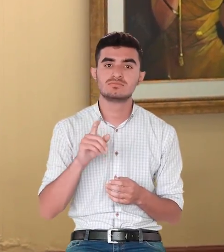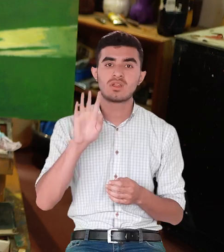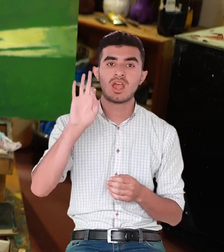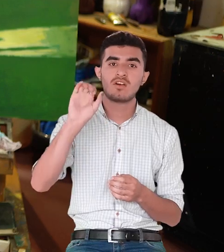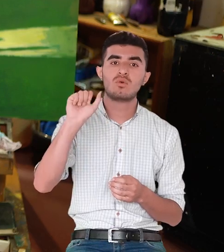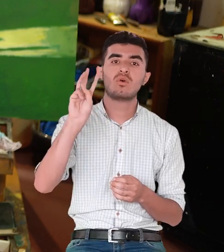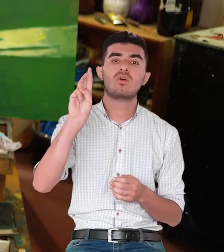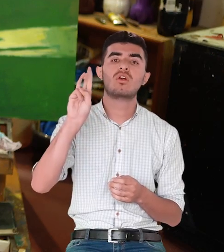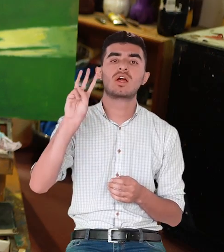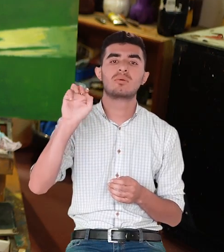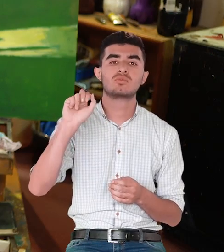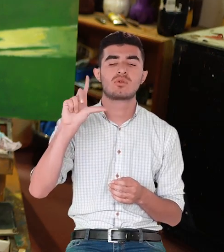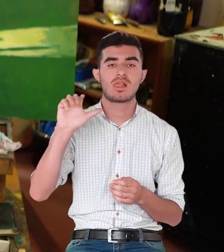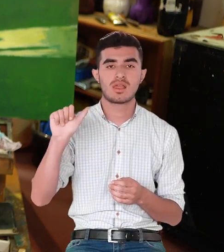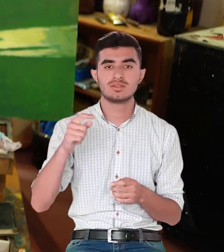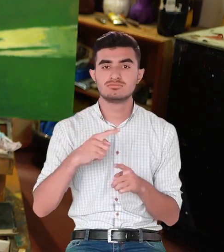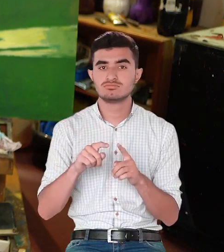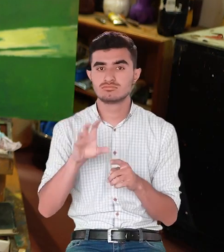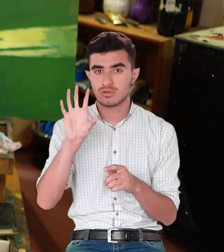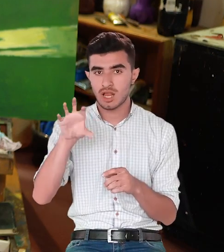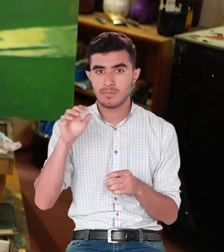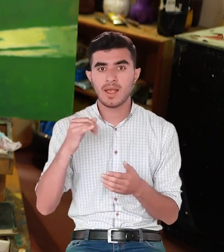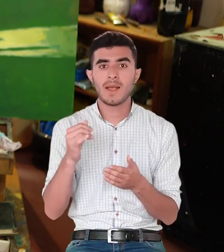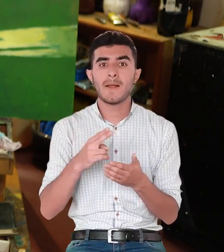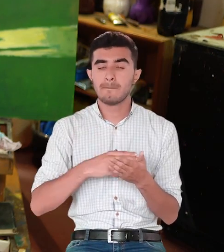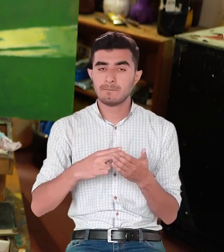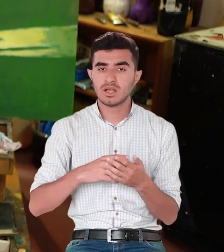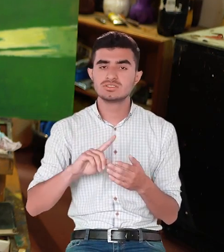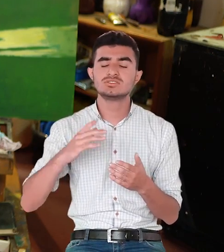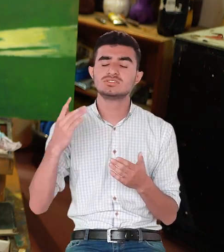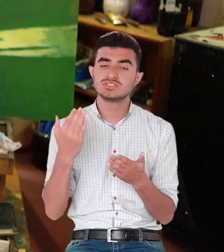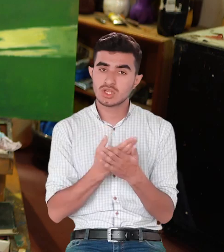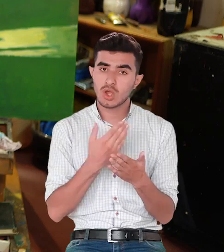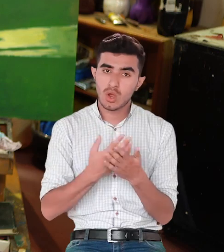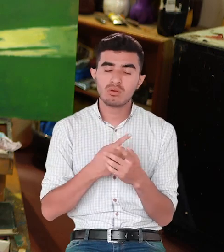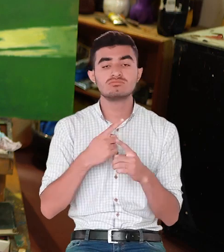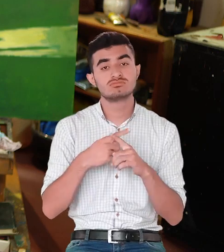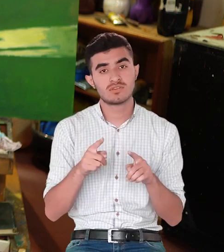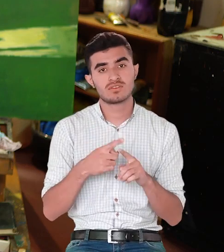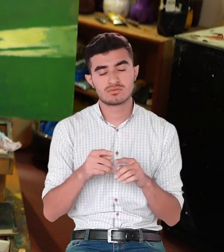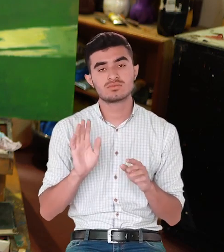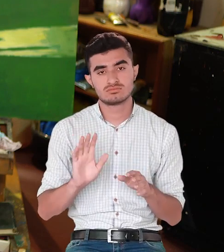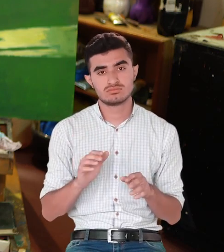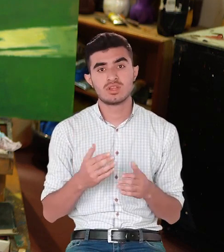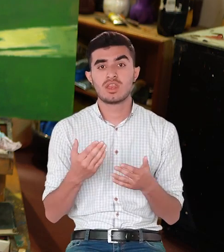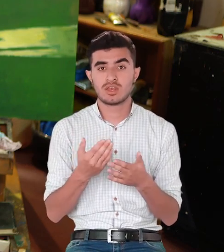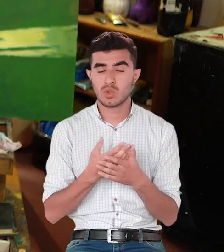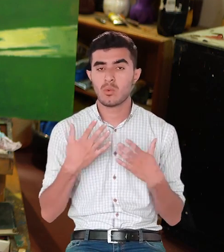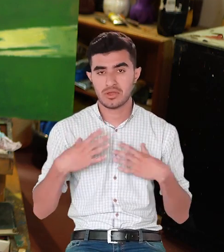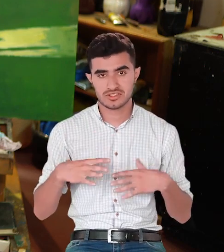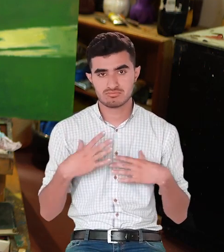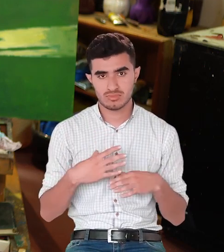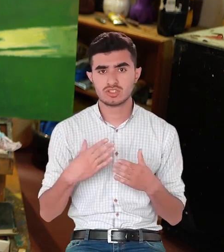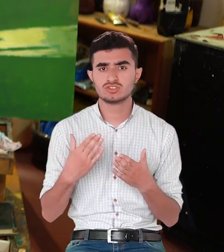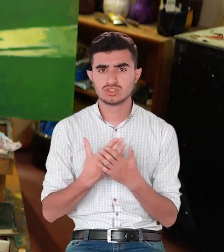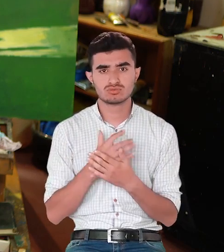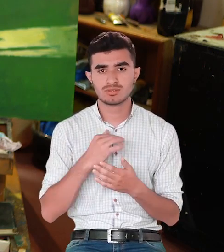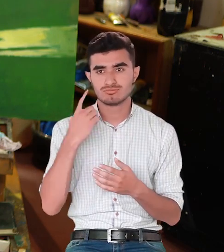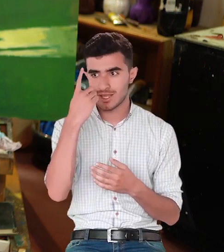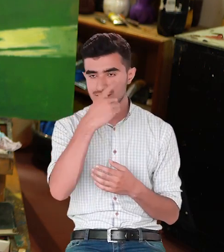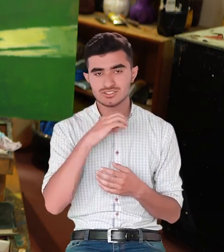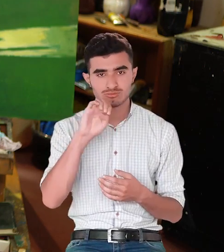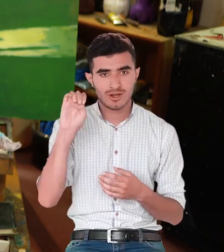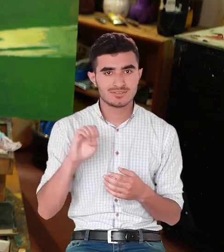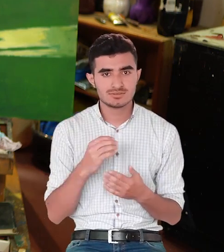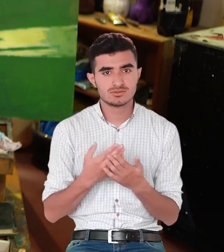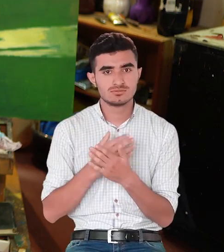ہے. آرٹ جو ہے وہ لائف ہے. ہماری پوری زندگی جو ہے وہ